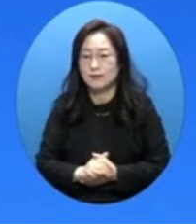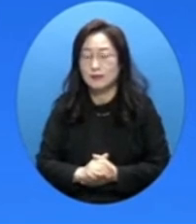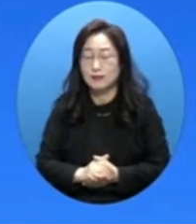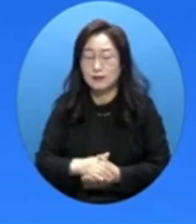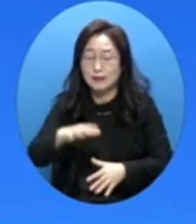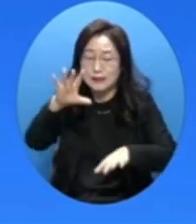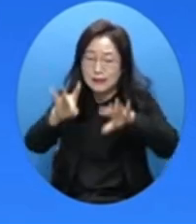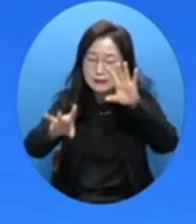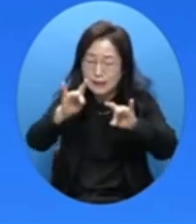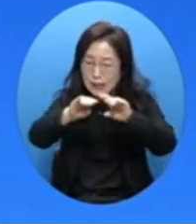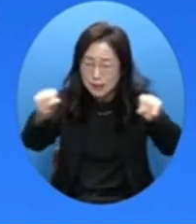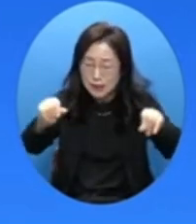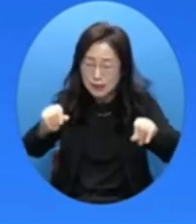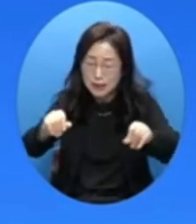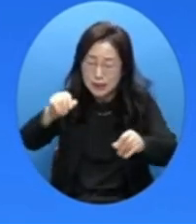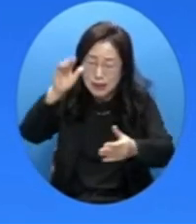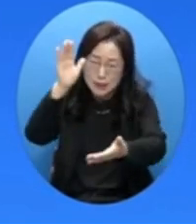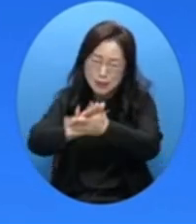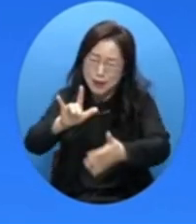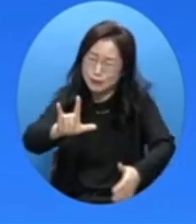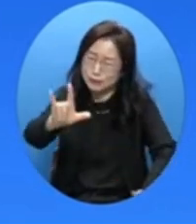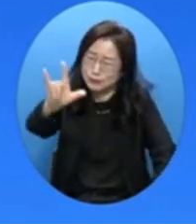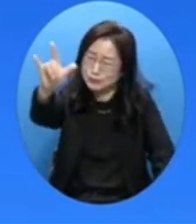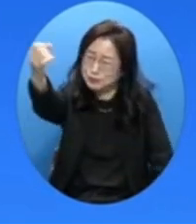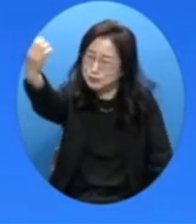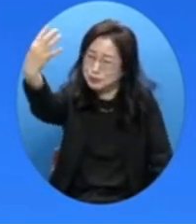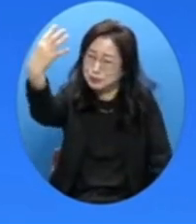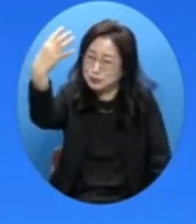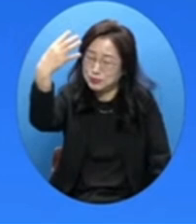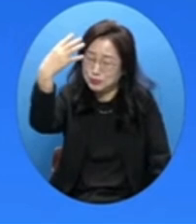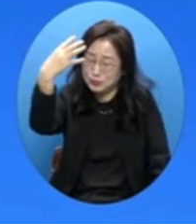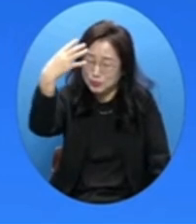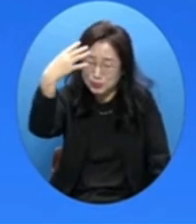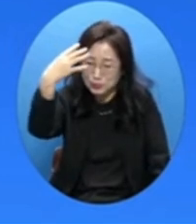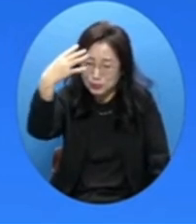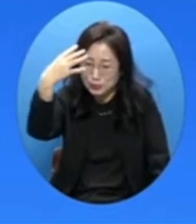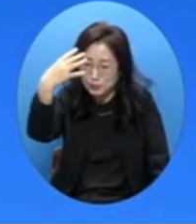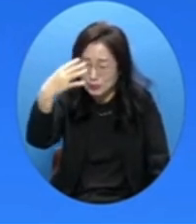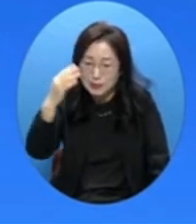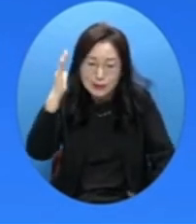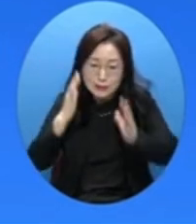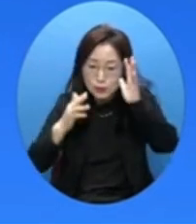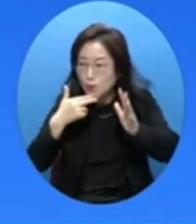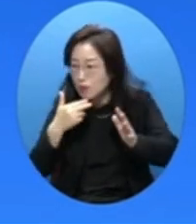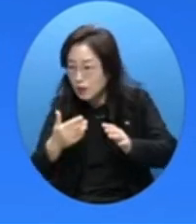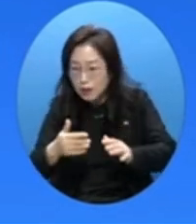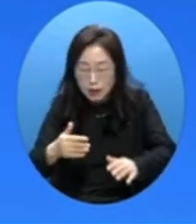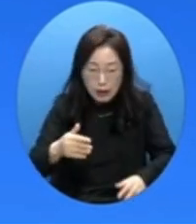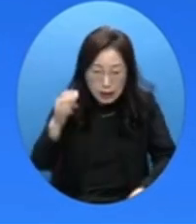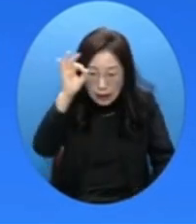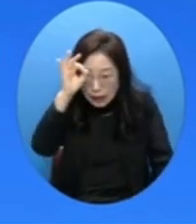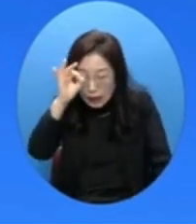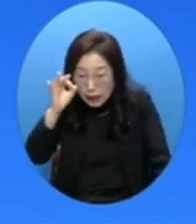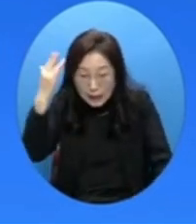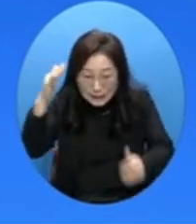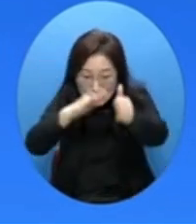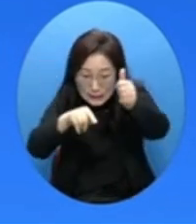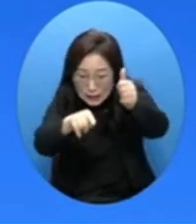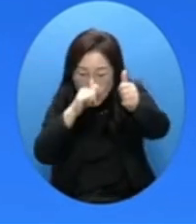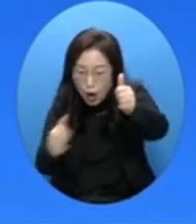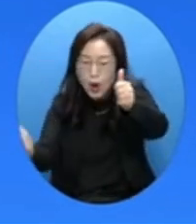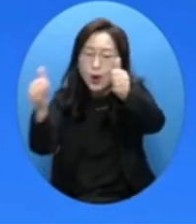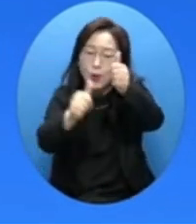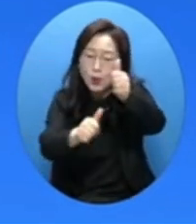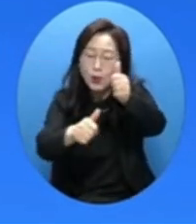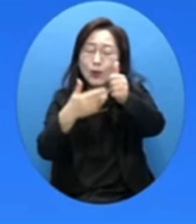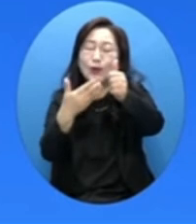사막에 햇빛이 쨍쨍 내리쬐는데도 습다가 없다 보니까 그늘 밑에만 들어가면 시원합니다. 예수님이 바로 그